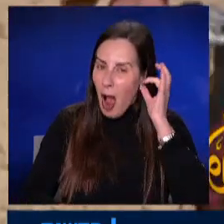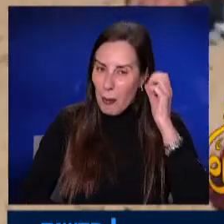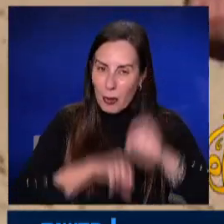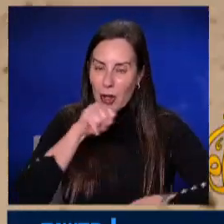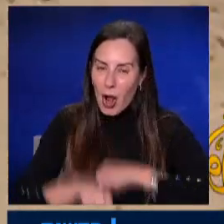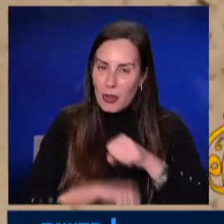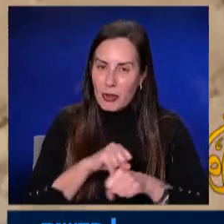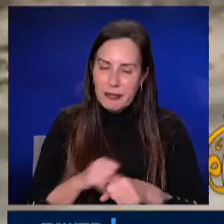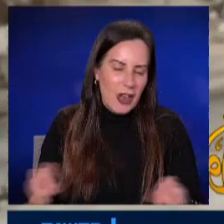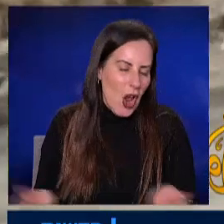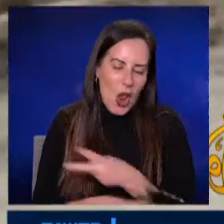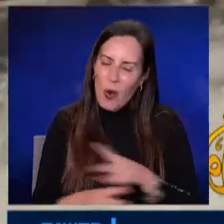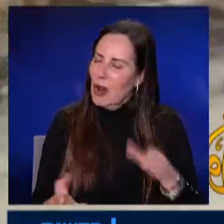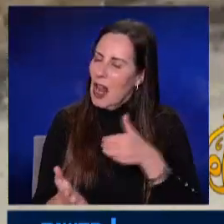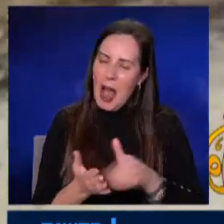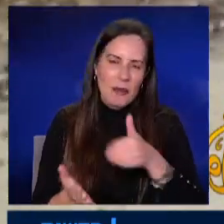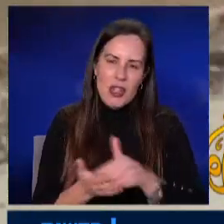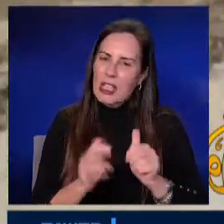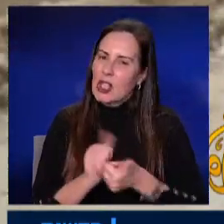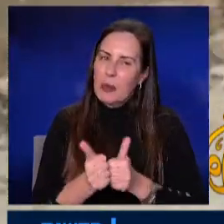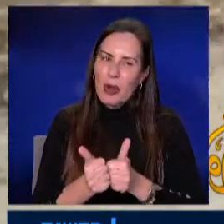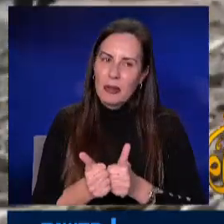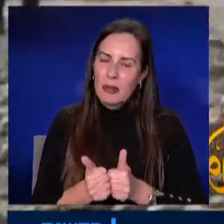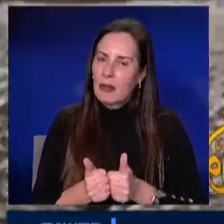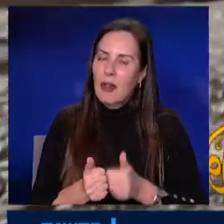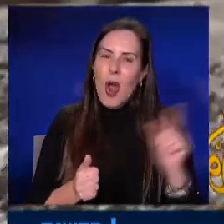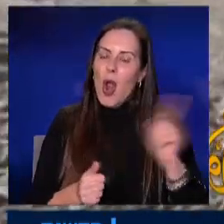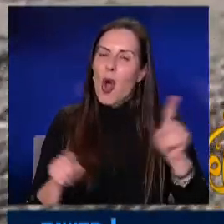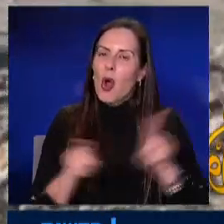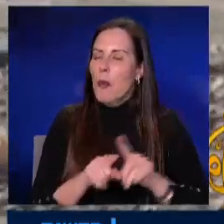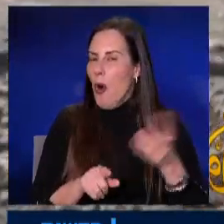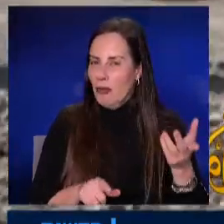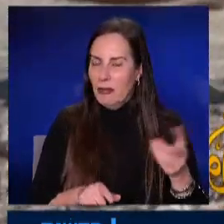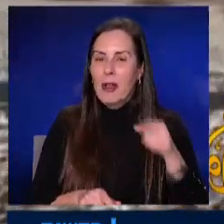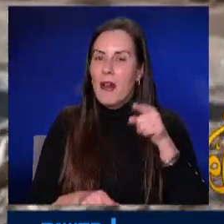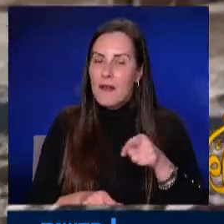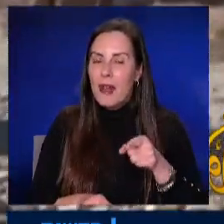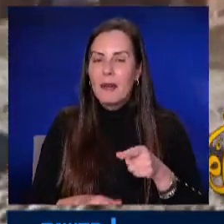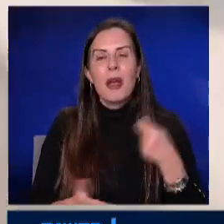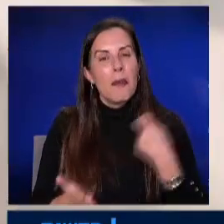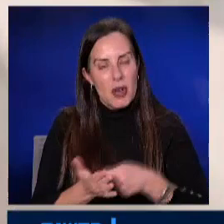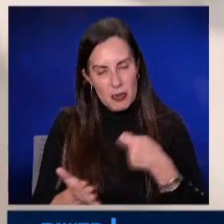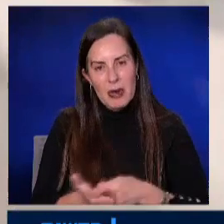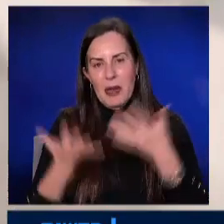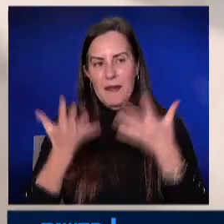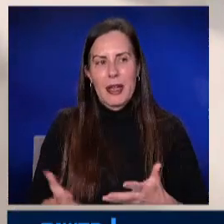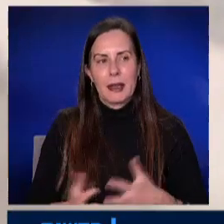הדברים לא יכולות להסוות את פעילותן שלא כמו ספורטאיות אחרות, והן משלמות מחיר